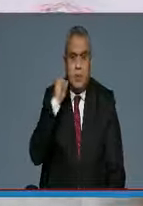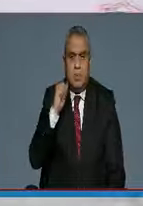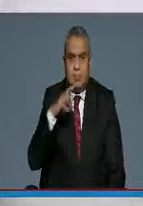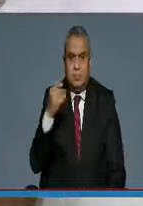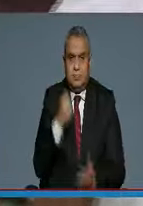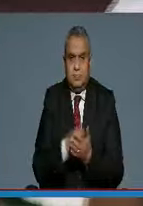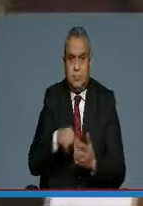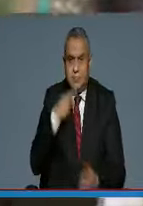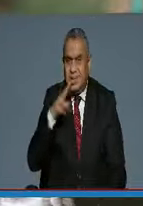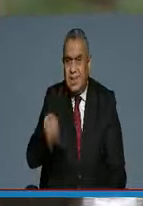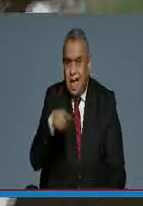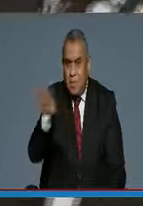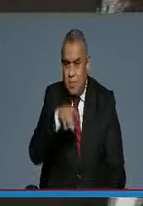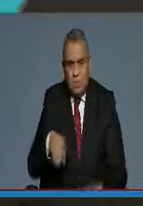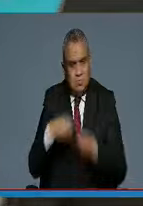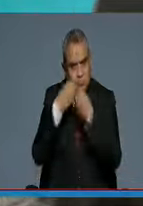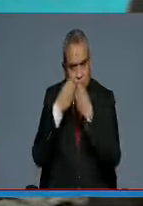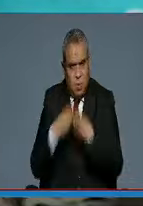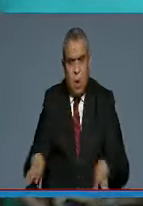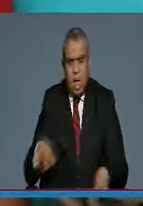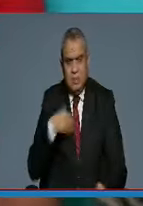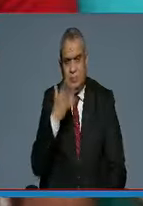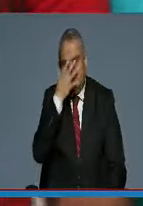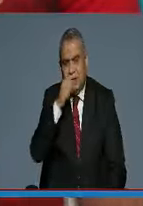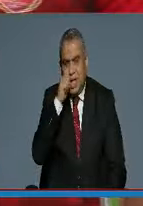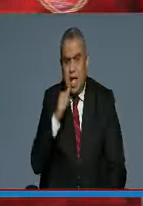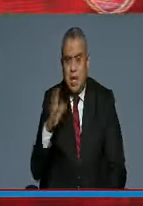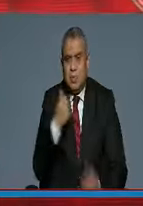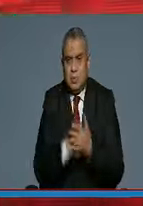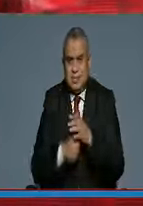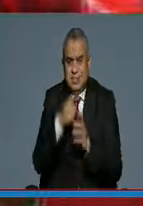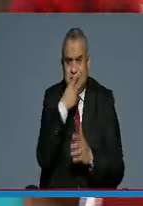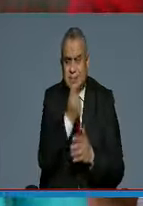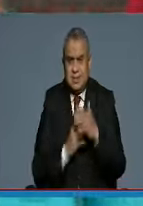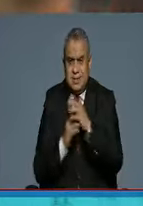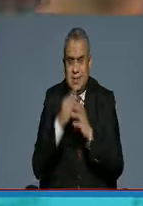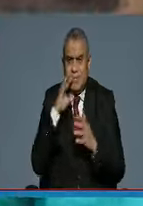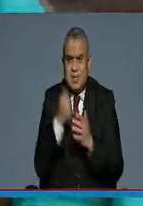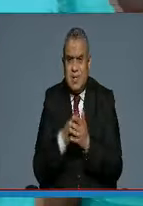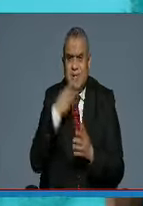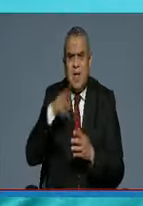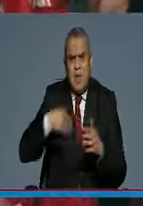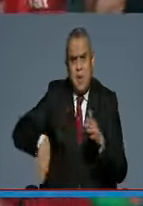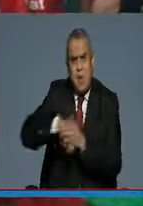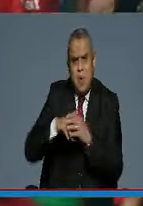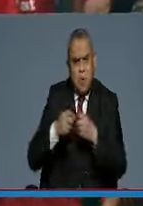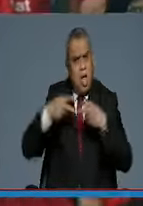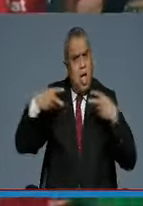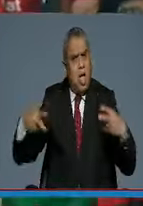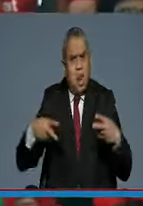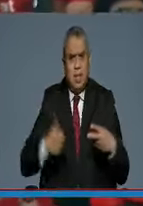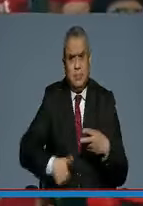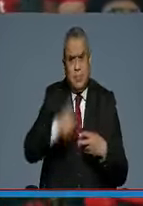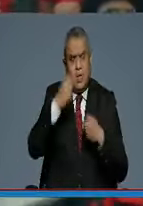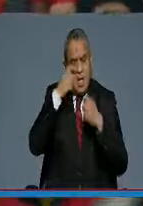النهارده من ده وانا واخد على خاطري هتقول لي كريم المباراه خلصت بحلوها ومرها والدنيا لطيفه والاهلي خد كاس